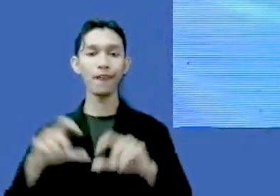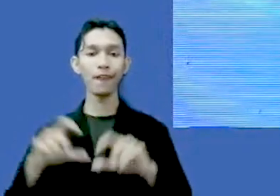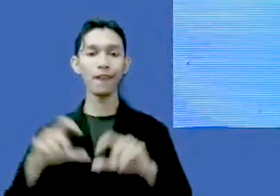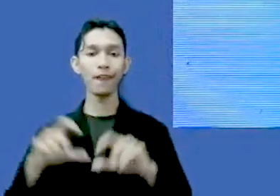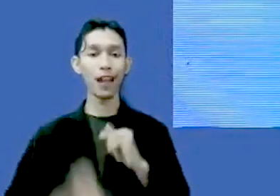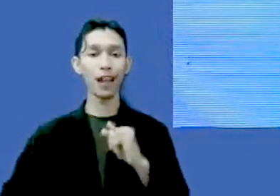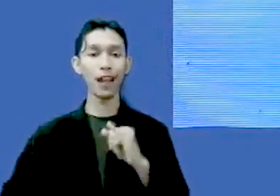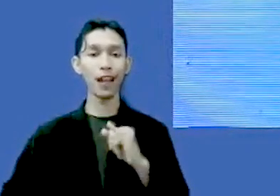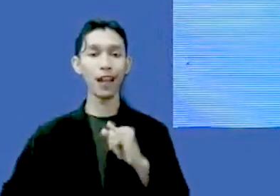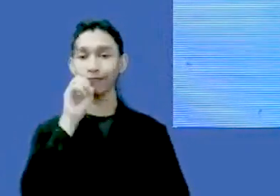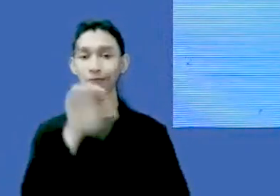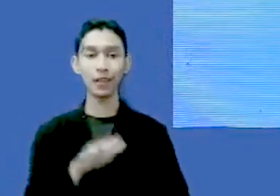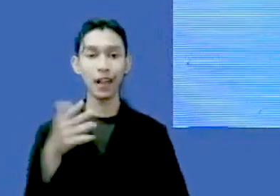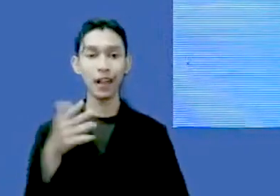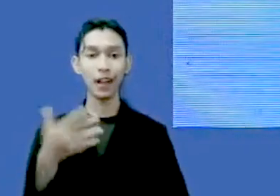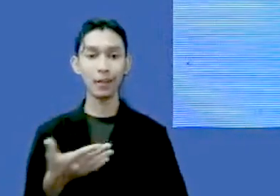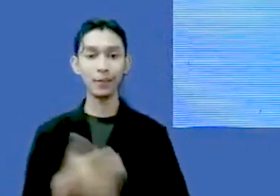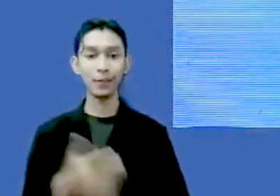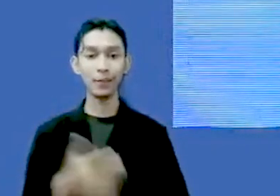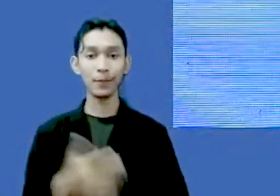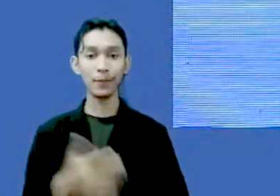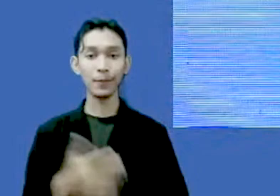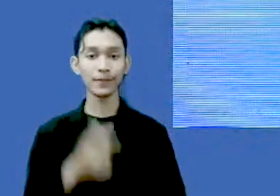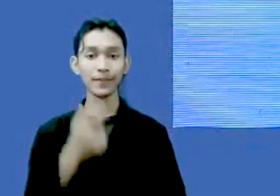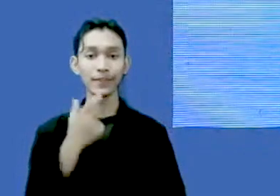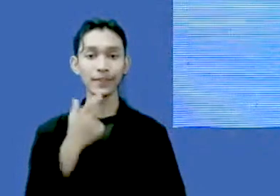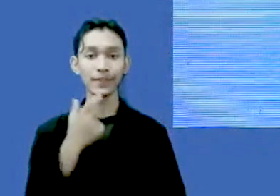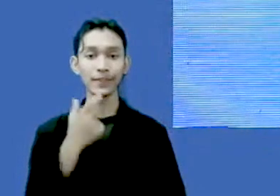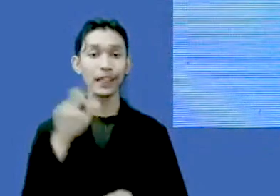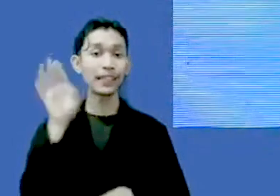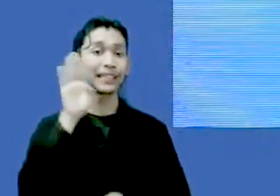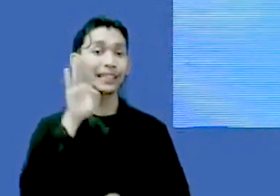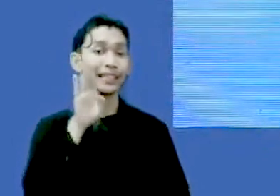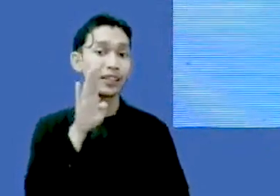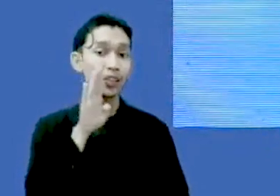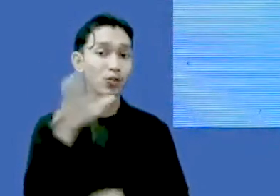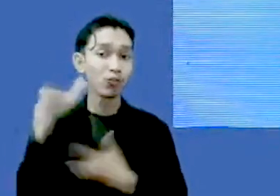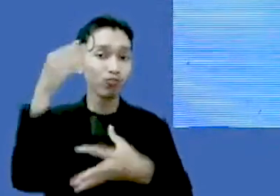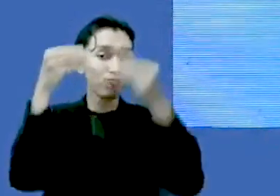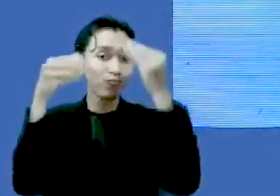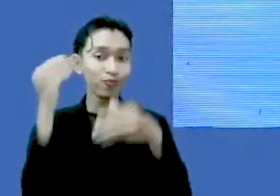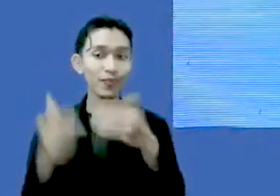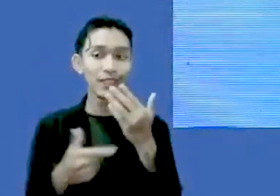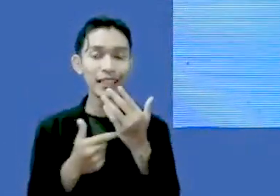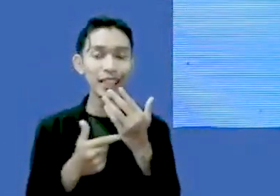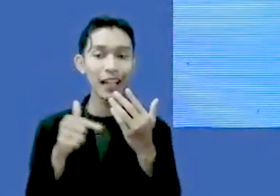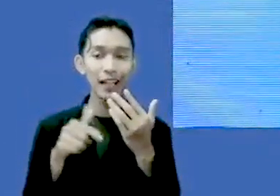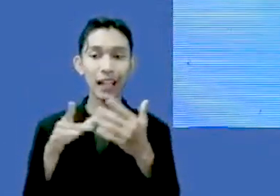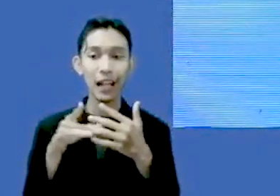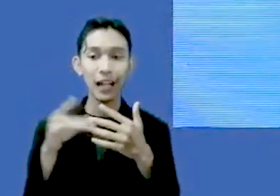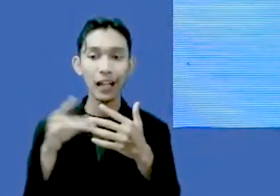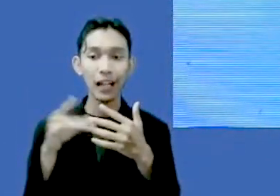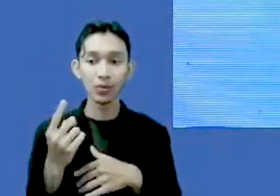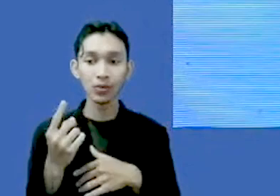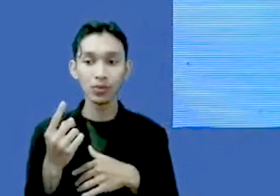adalah Hai terkait dengan isu literasi digital yang menjadi salah satu isu utama